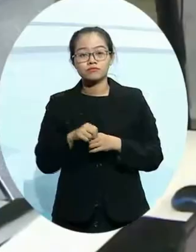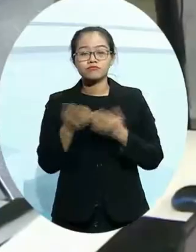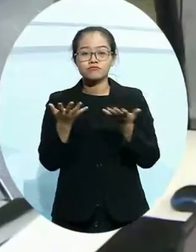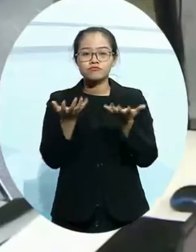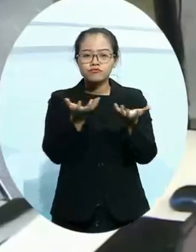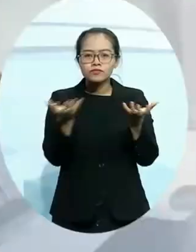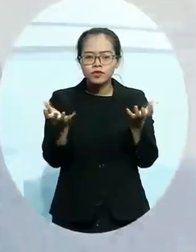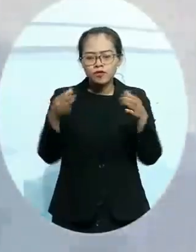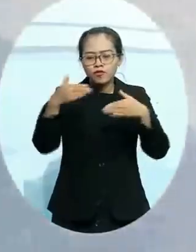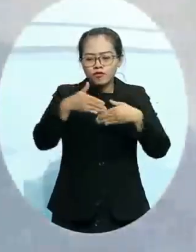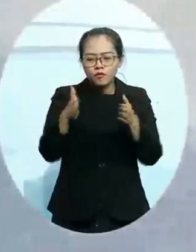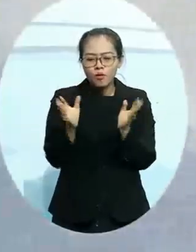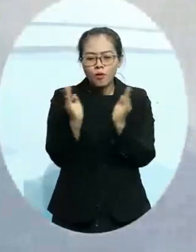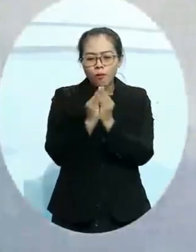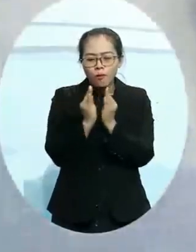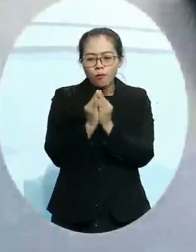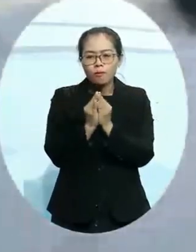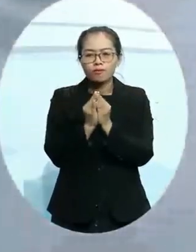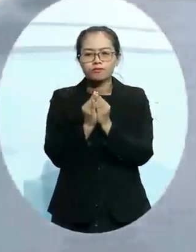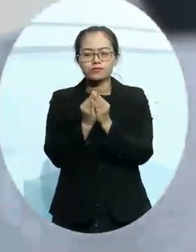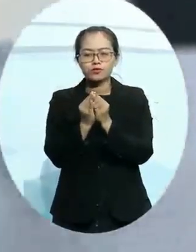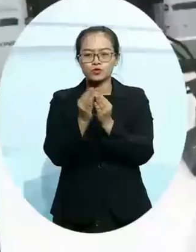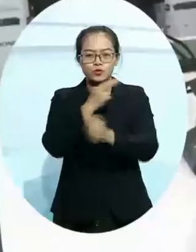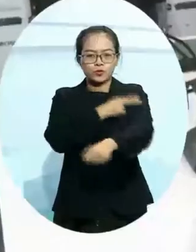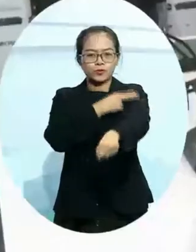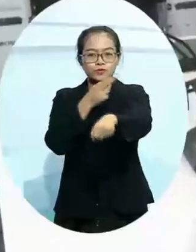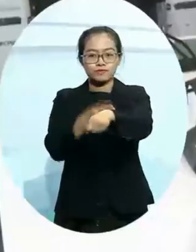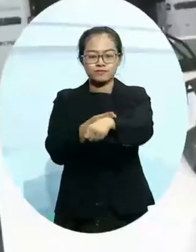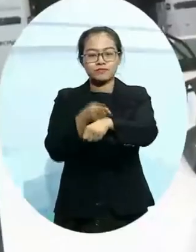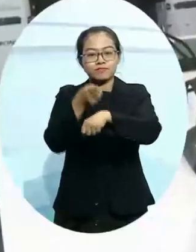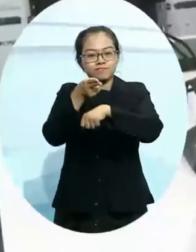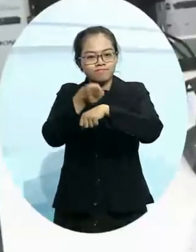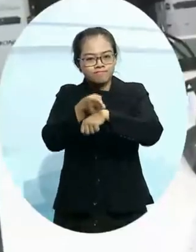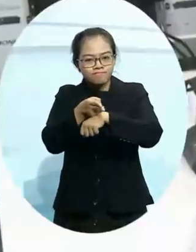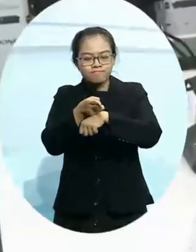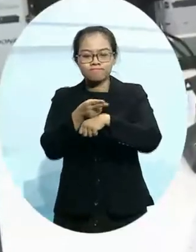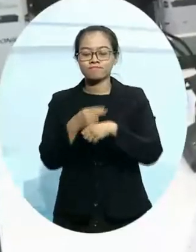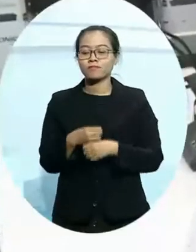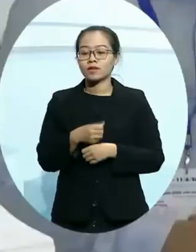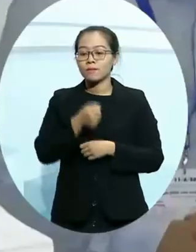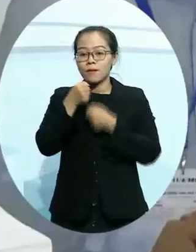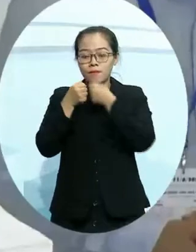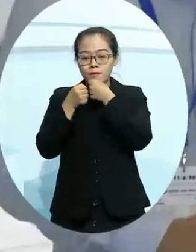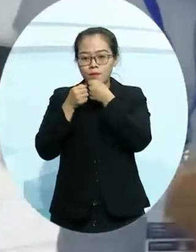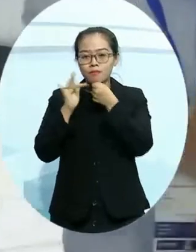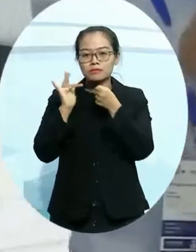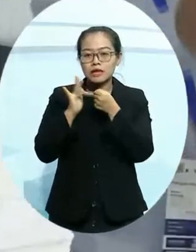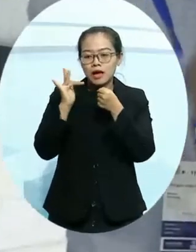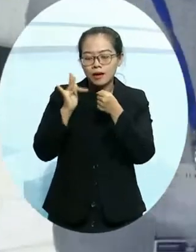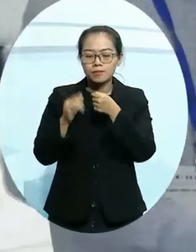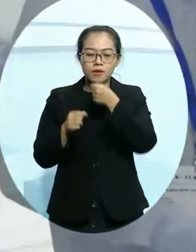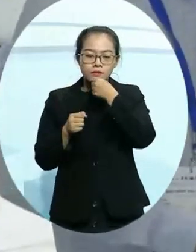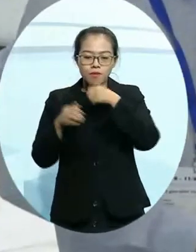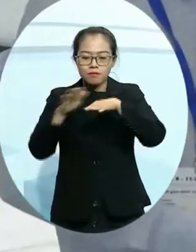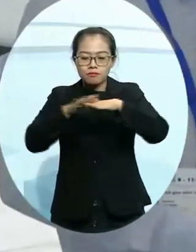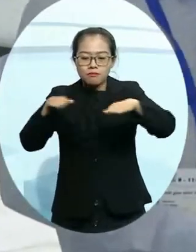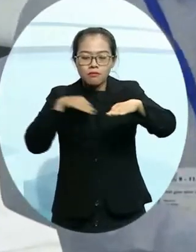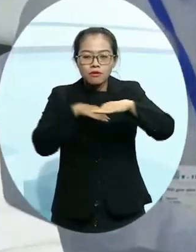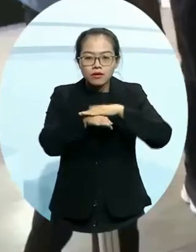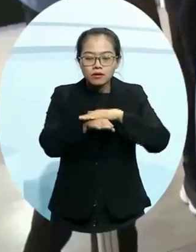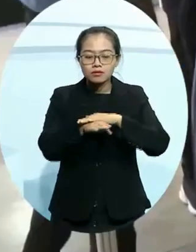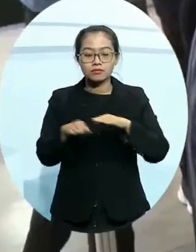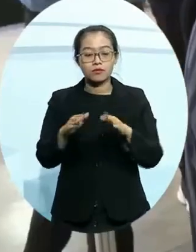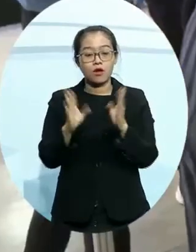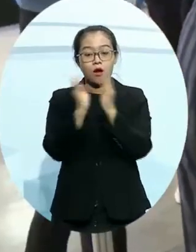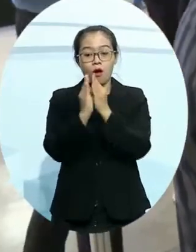họp hội nghị, hội thảo chuyên nghiệp. Cụ thể là các thiết bị camera, micro cảm ứng chạm, micro âm bàn, thiết bị phòng họp không giấy tờ,